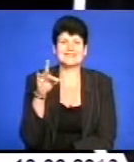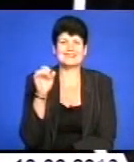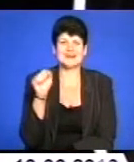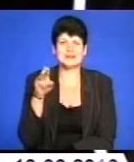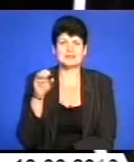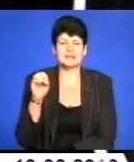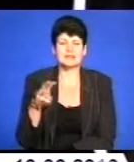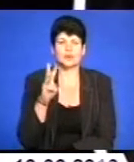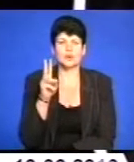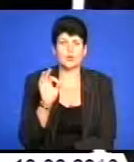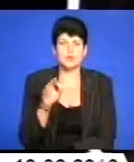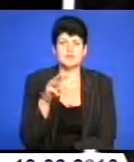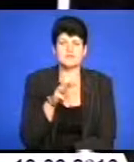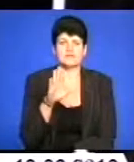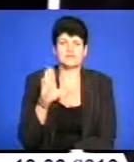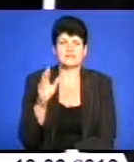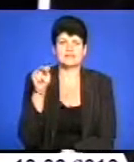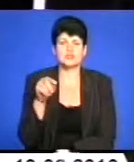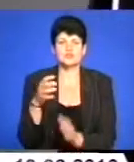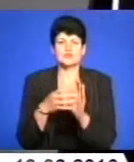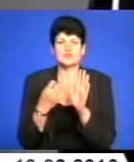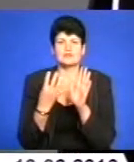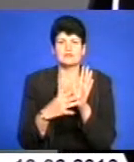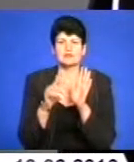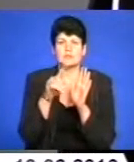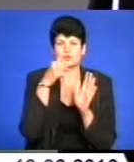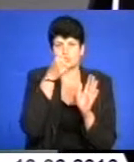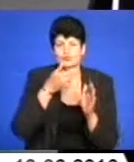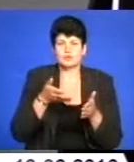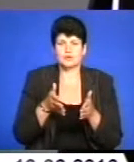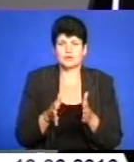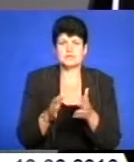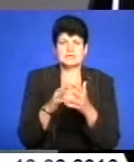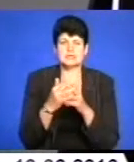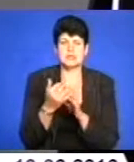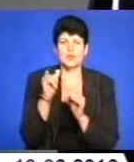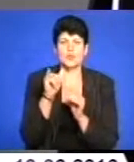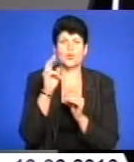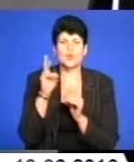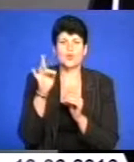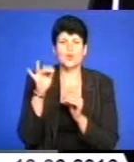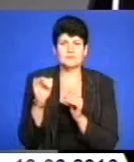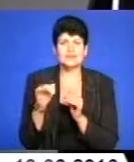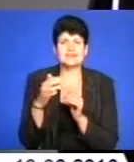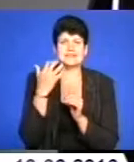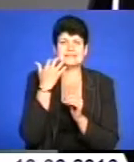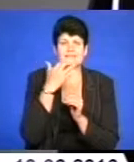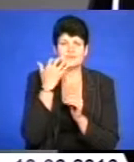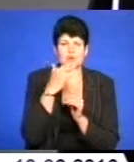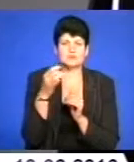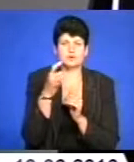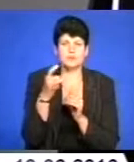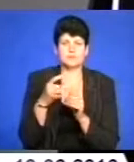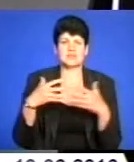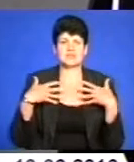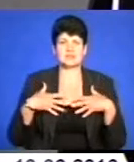В'ячеславович, 1991 року народження, уродженець села Укромне Сімферопольського району Республіки Крим. Всім, хто